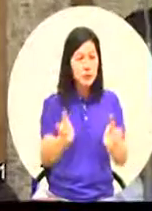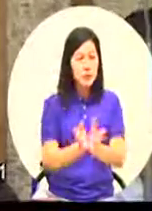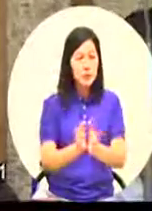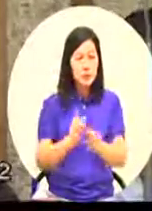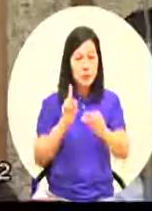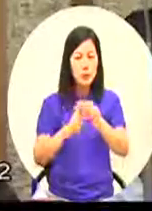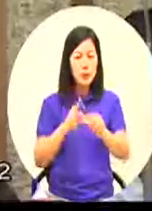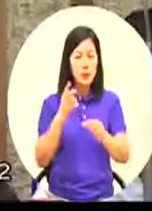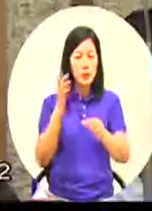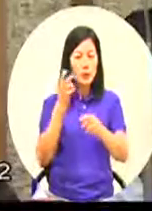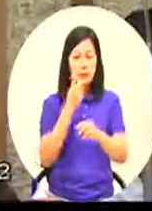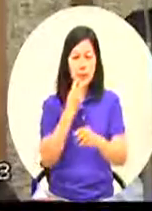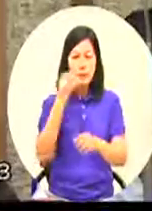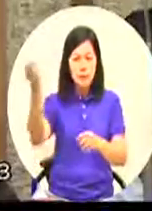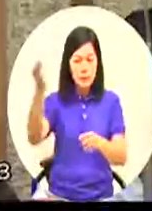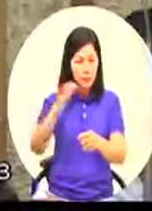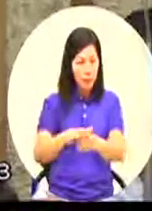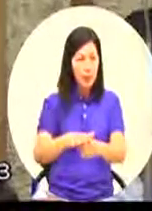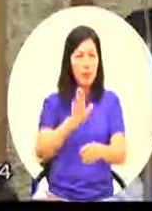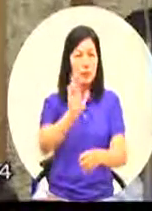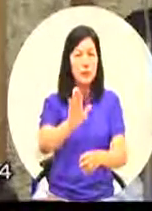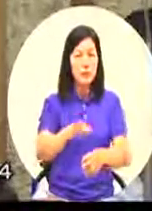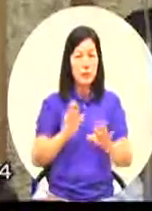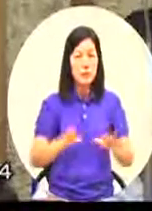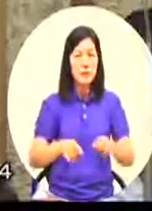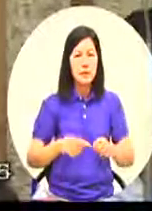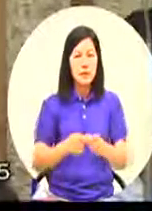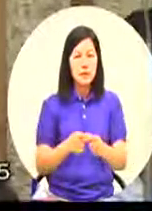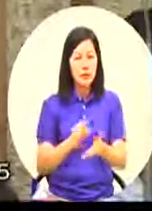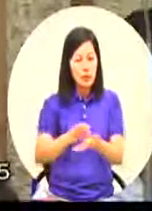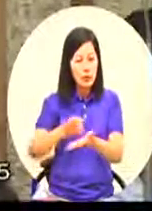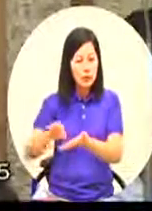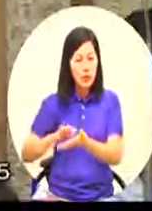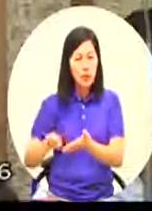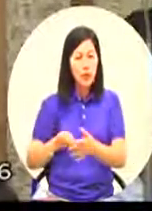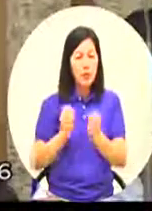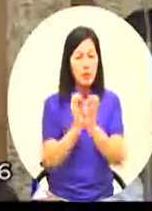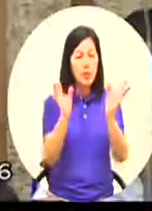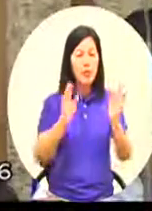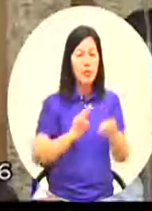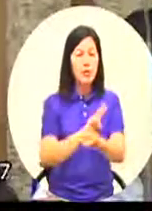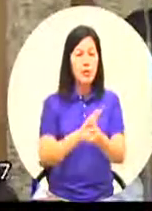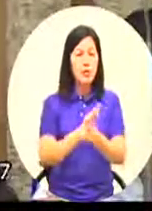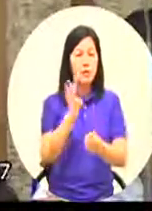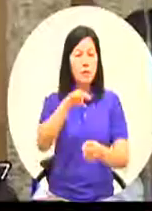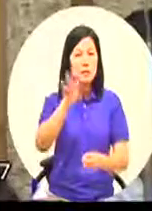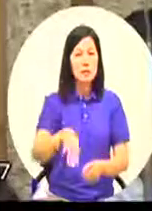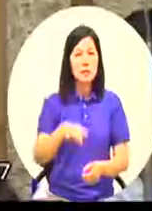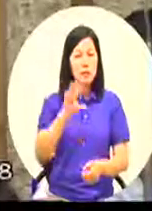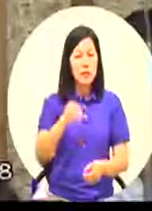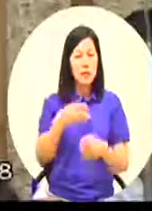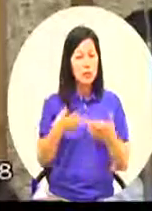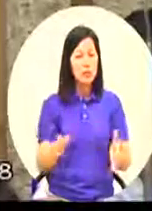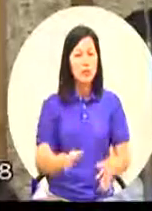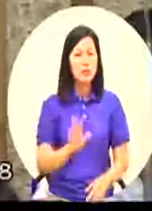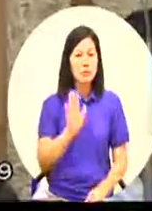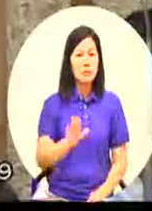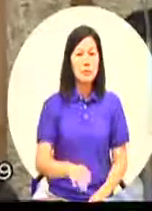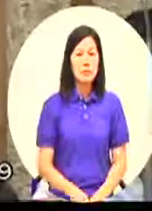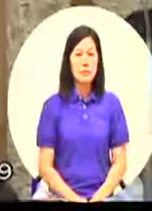央的补助计划。所以中央补助计划今年我们用在茂林的大概将近4000多万，如果